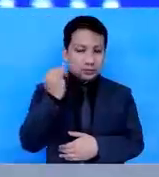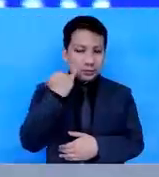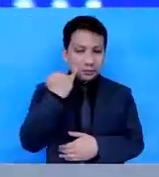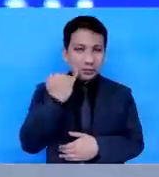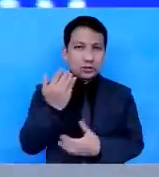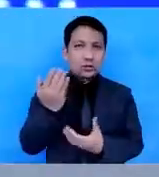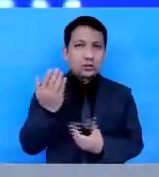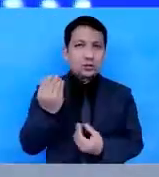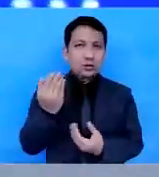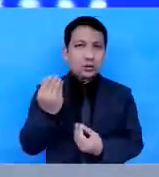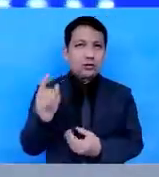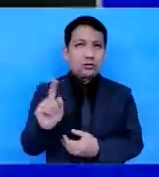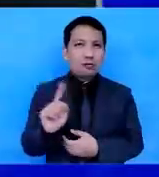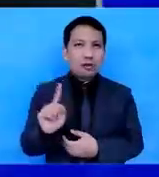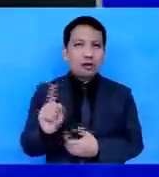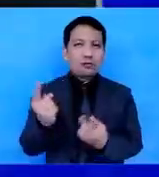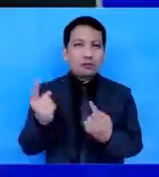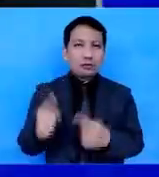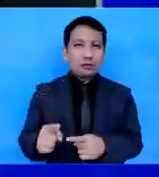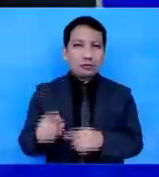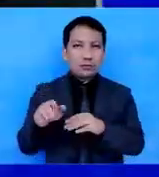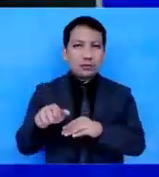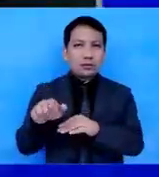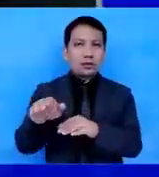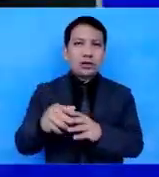MJ, kumusta ang motorcade?